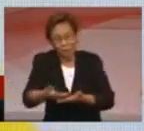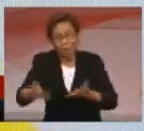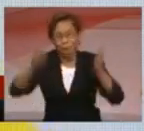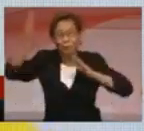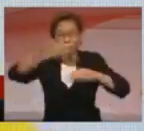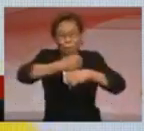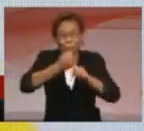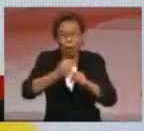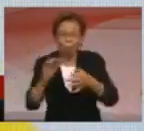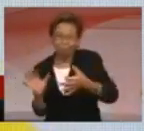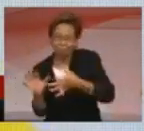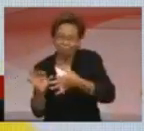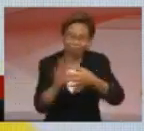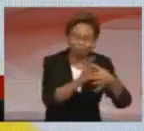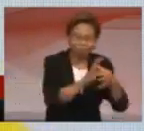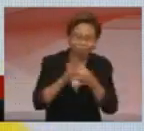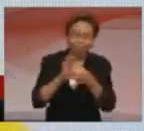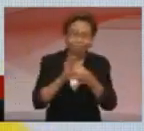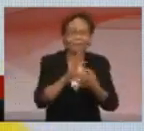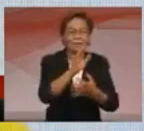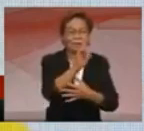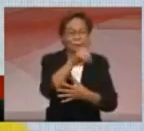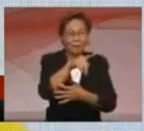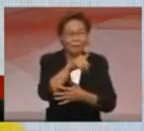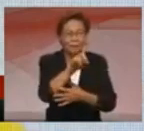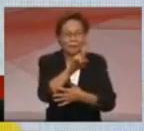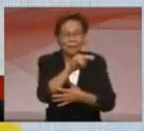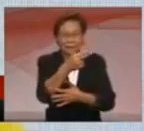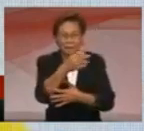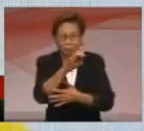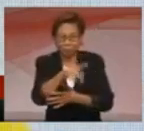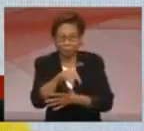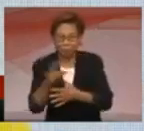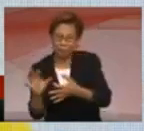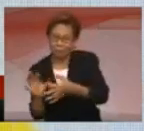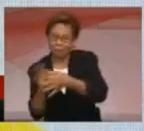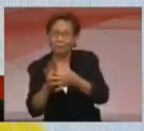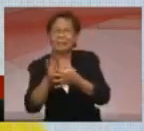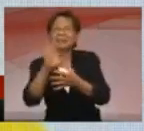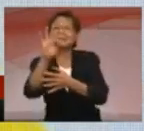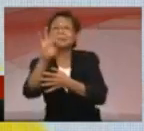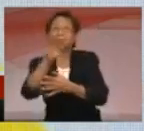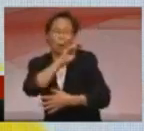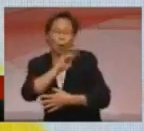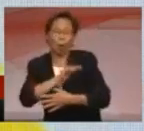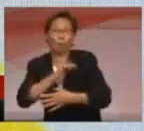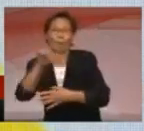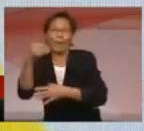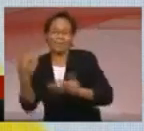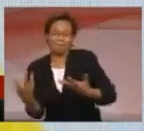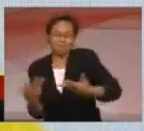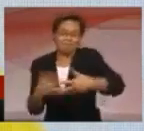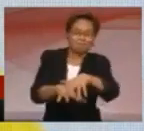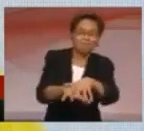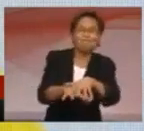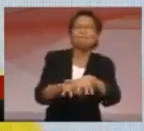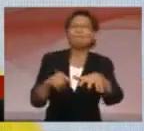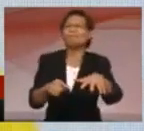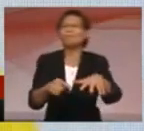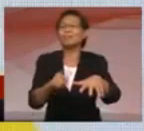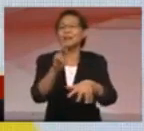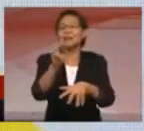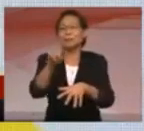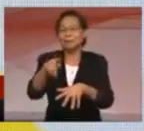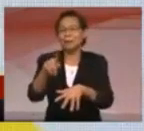kerjasama strategik di antara KPDN HAP bersama-sama 9 kementerian yang lain. Dan dalam hal ini,